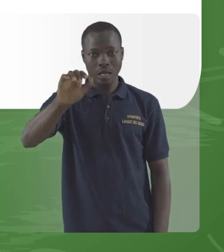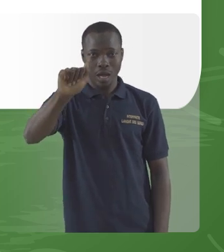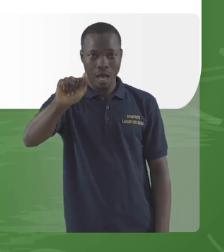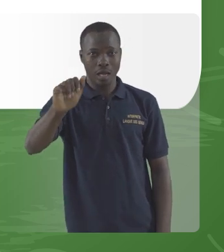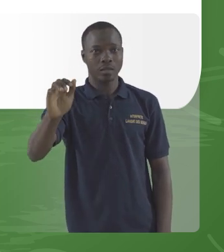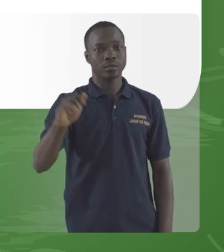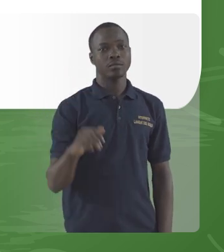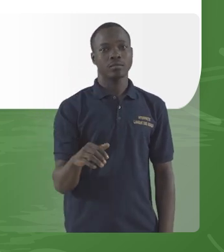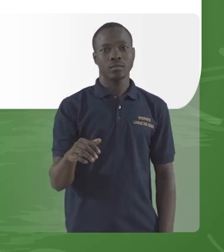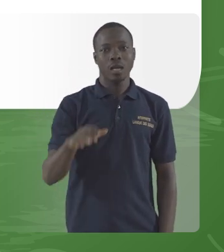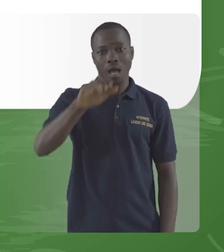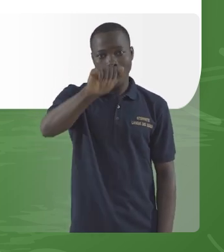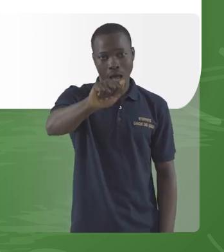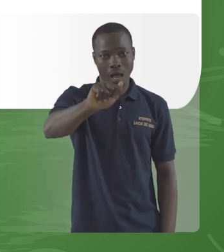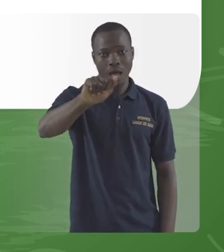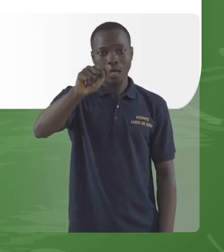CCA,